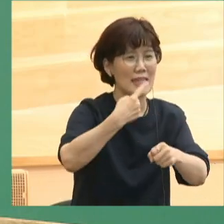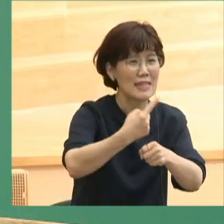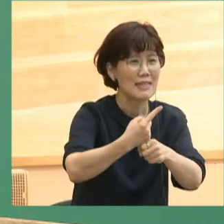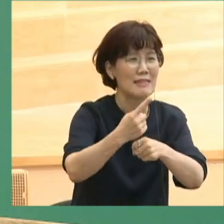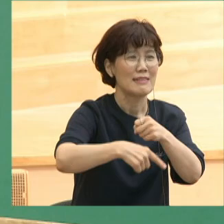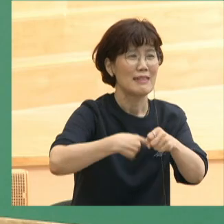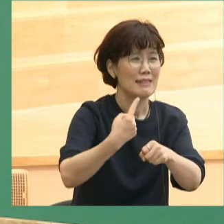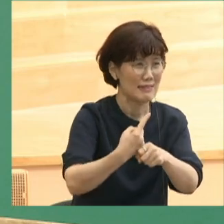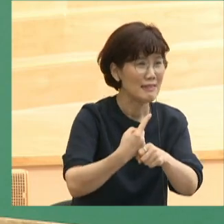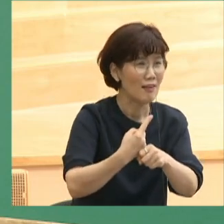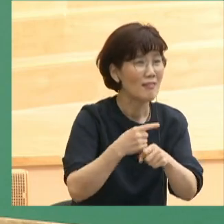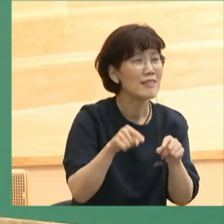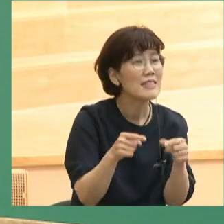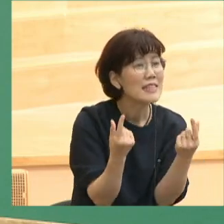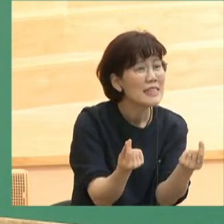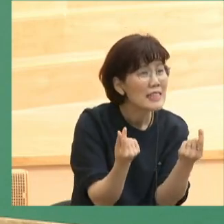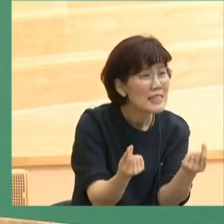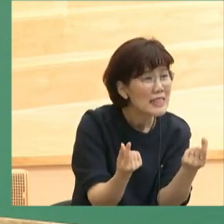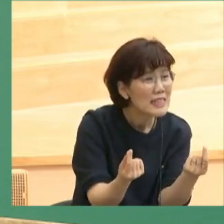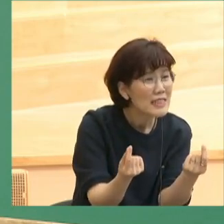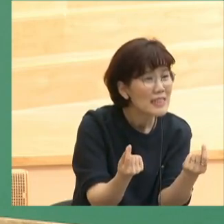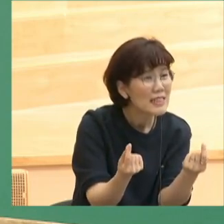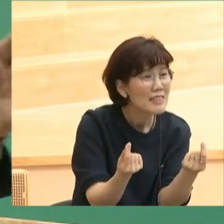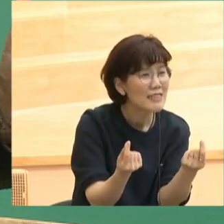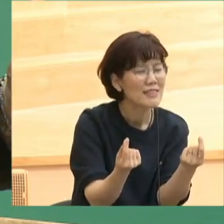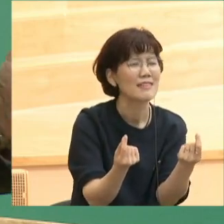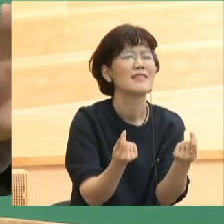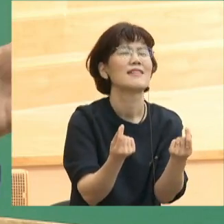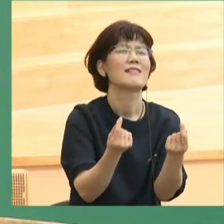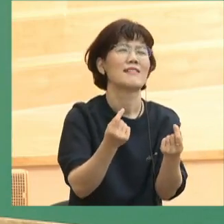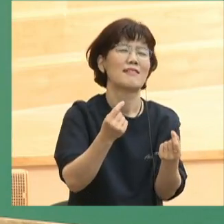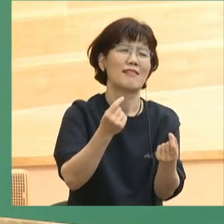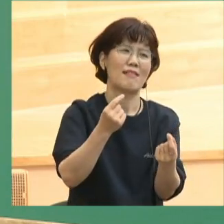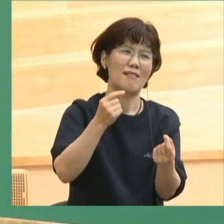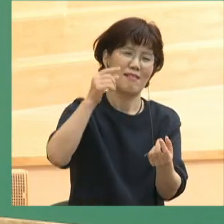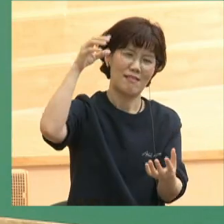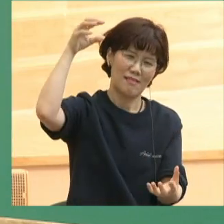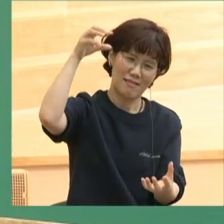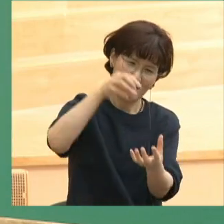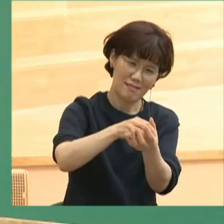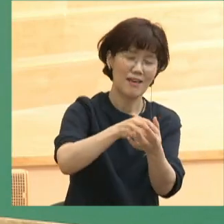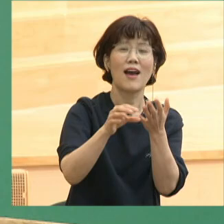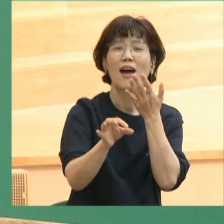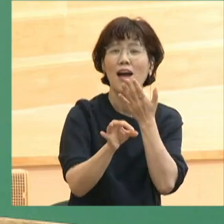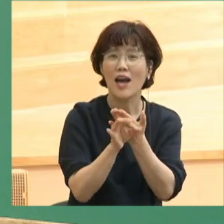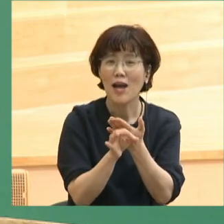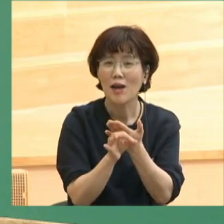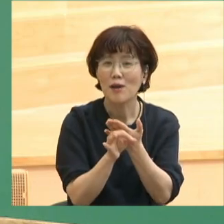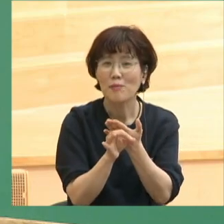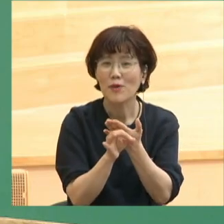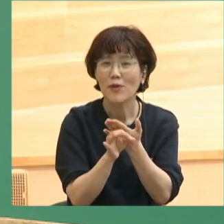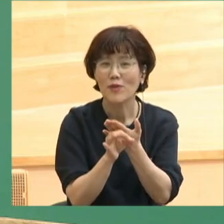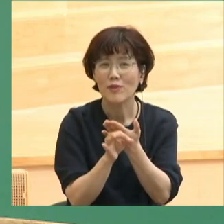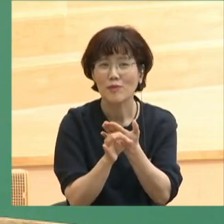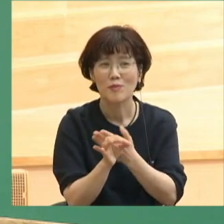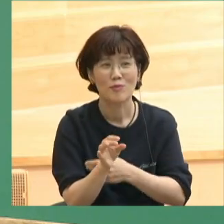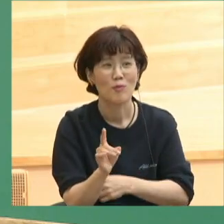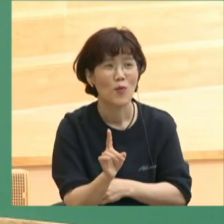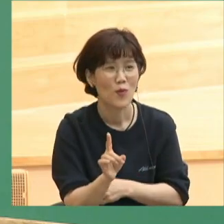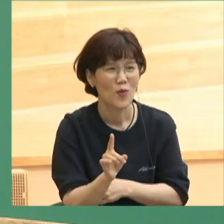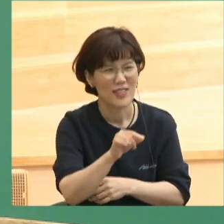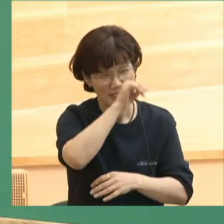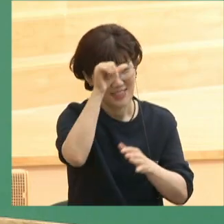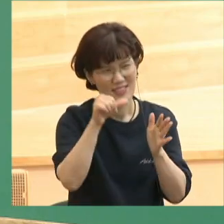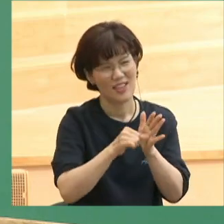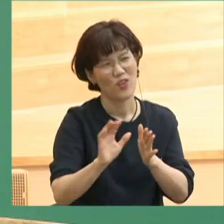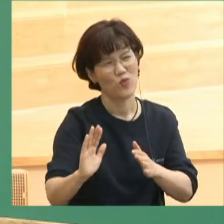게 없는 그런 한 해, 이런 한 해가 계속 쌓이면 뭐가 될까요? 저와 여러분의